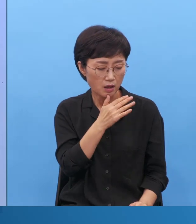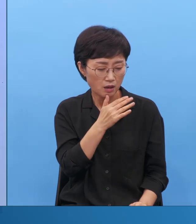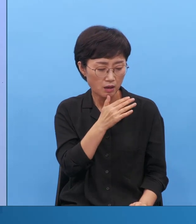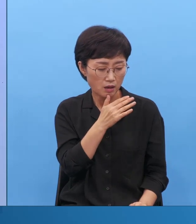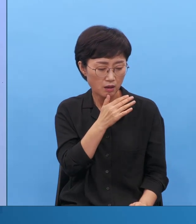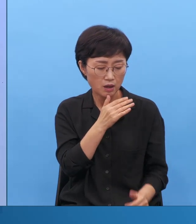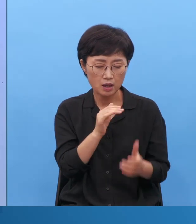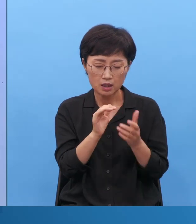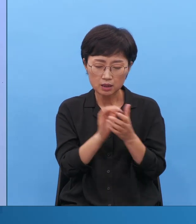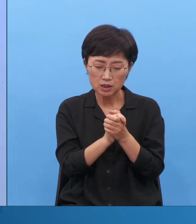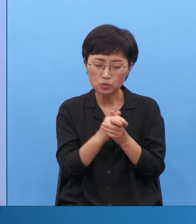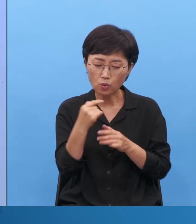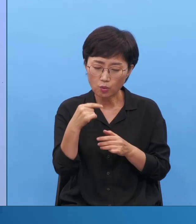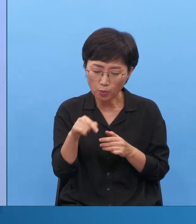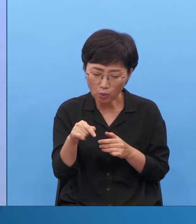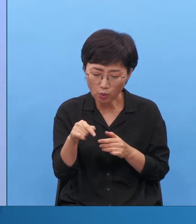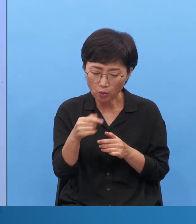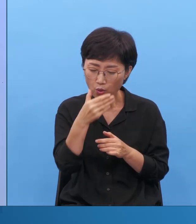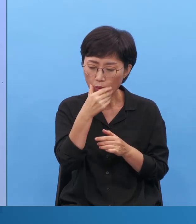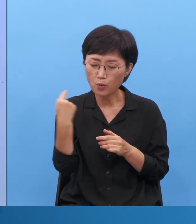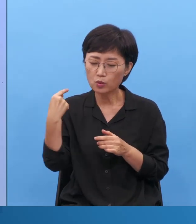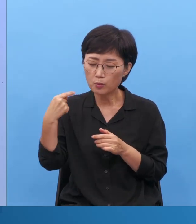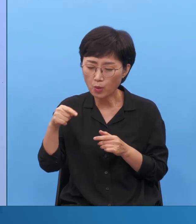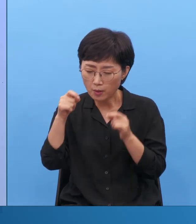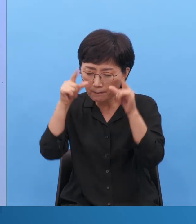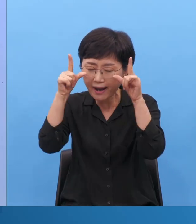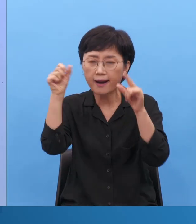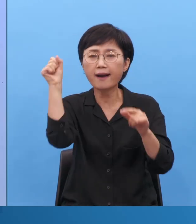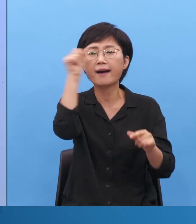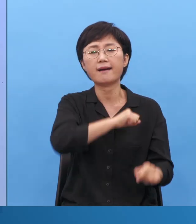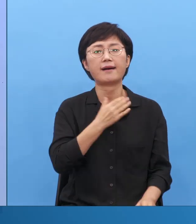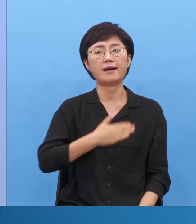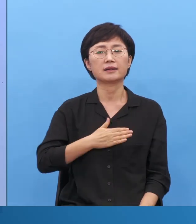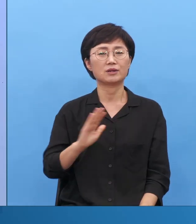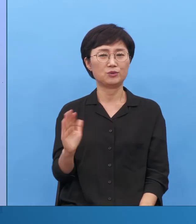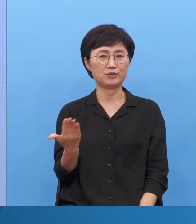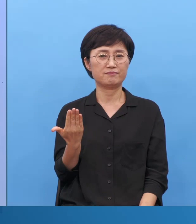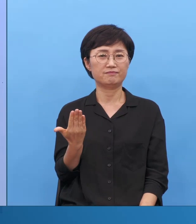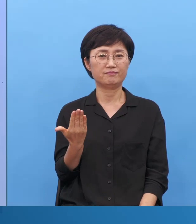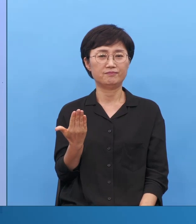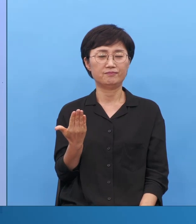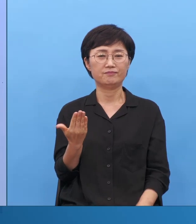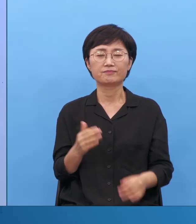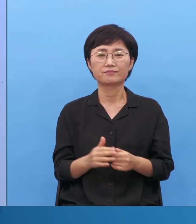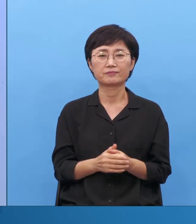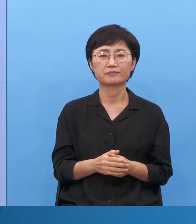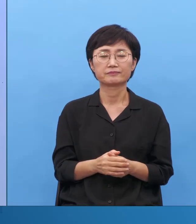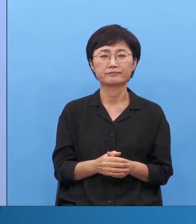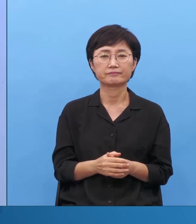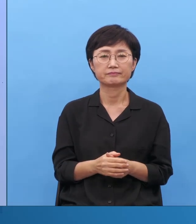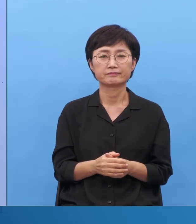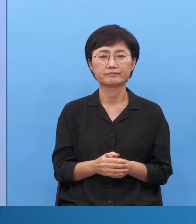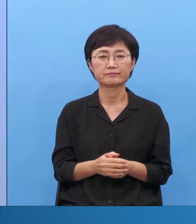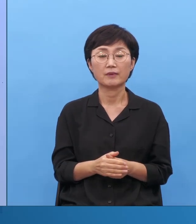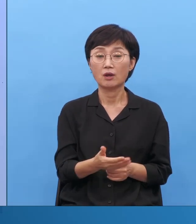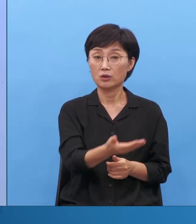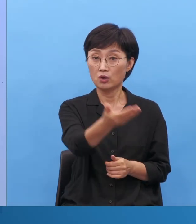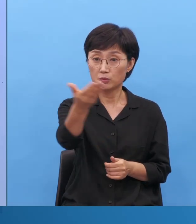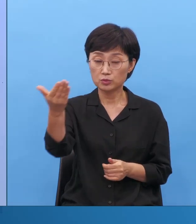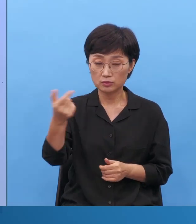that 복음이 time. 뭐 기도가 뭐구나. Is that when I realized what prayer was, when I realized what gospel was. 여러분 예배할